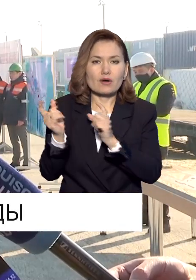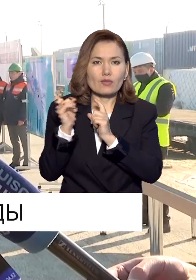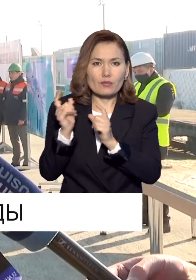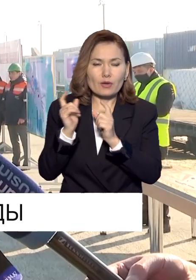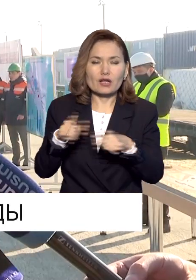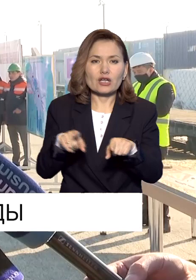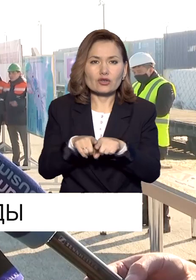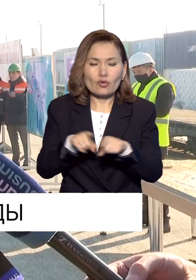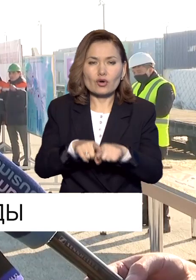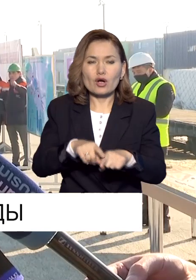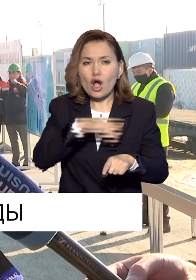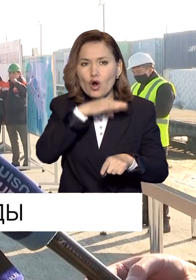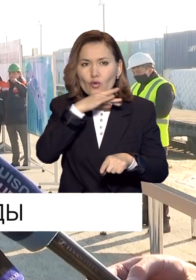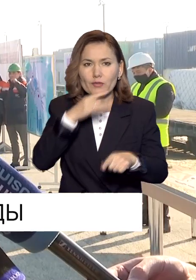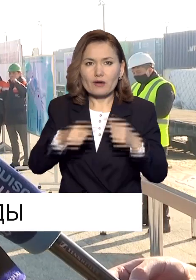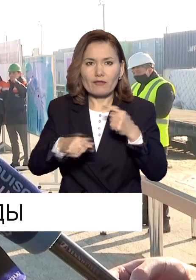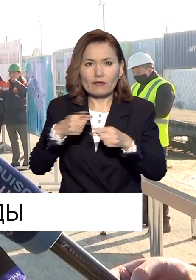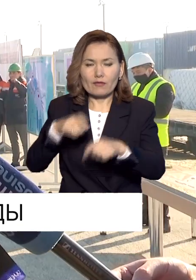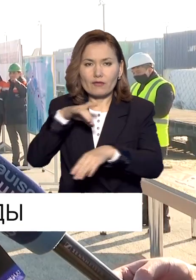орта бизнестің